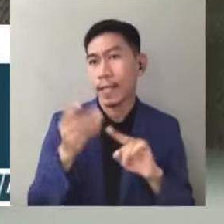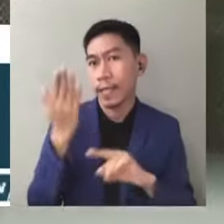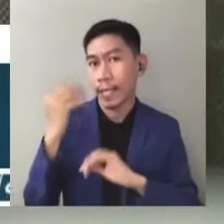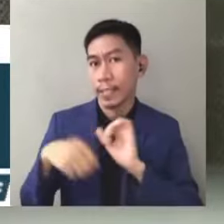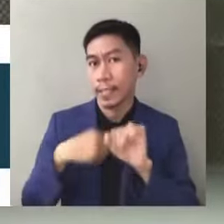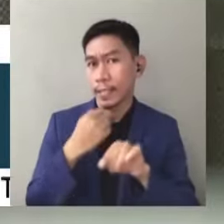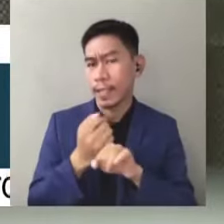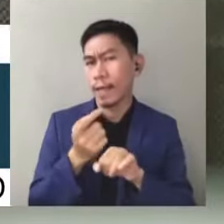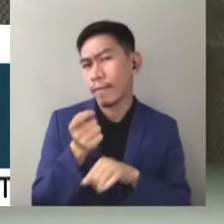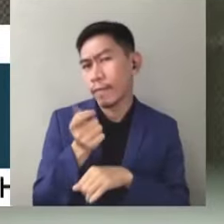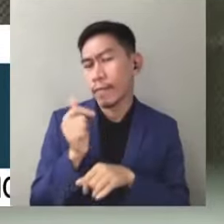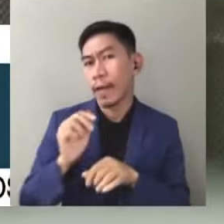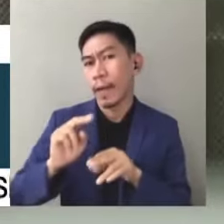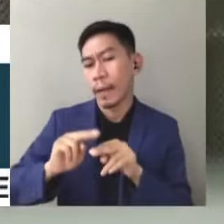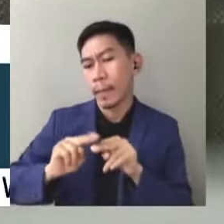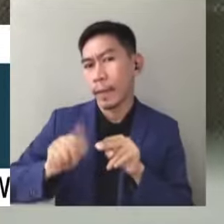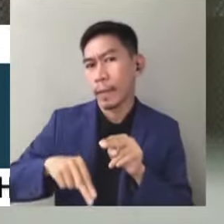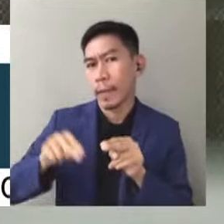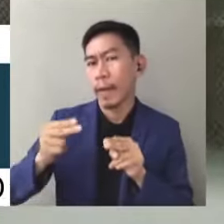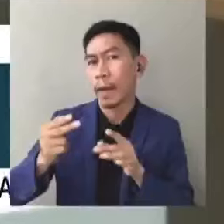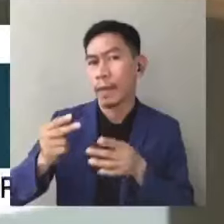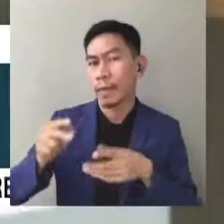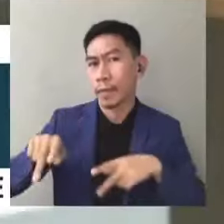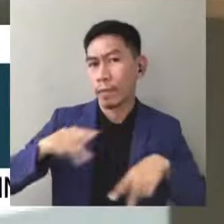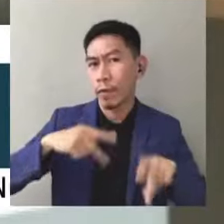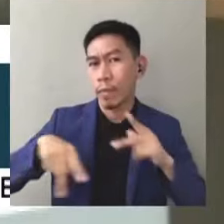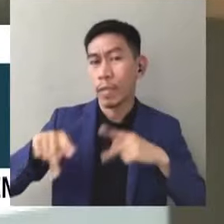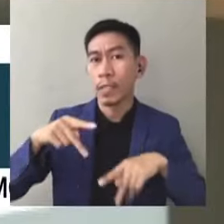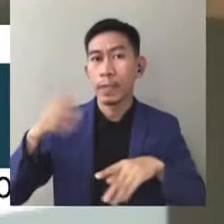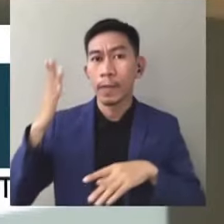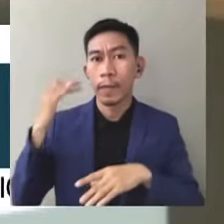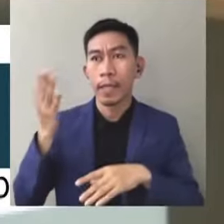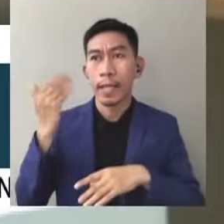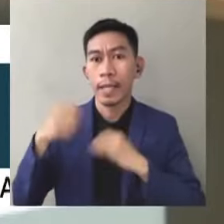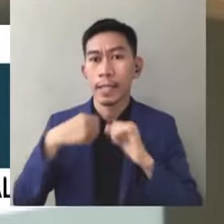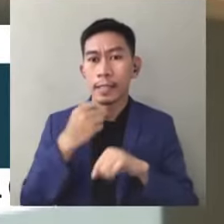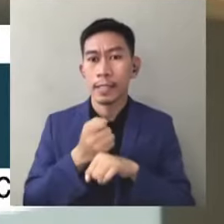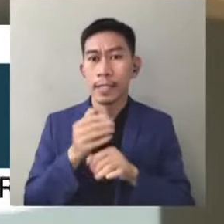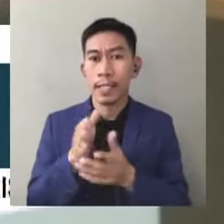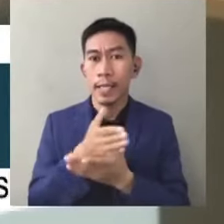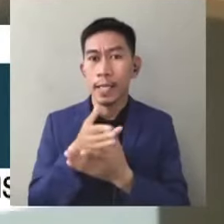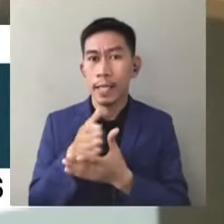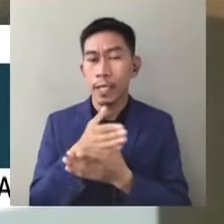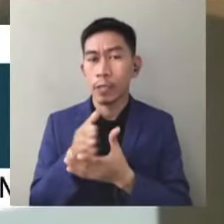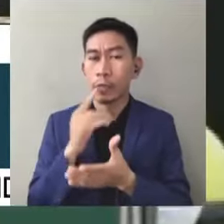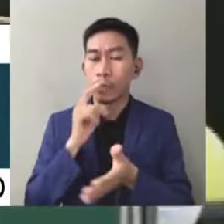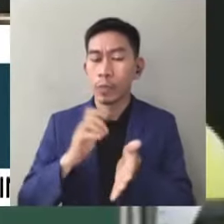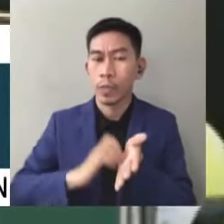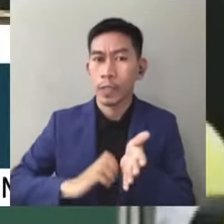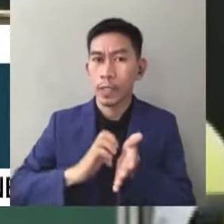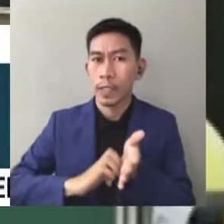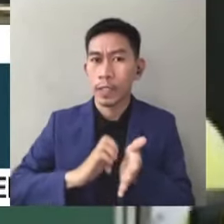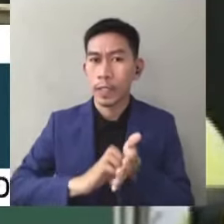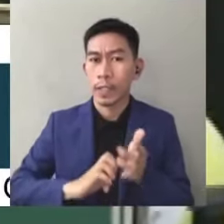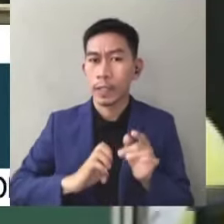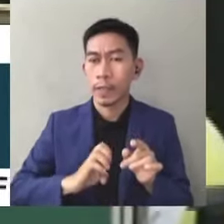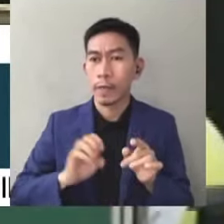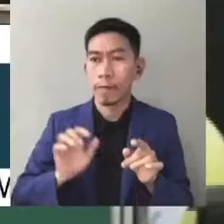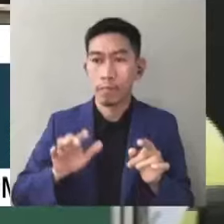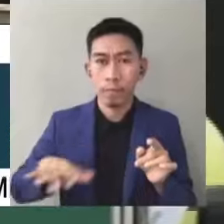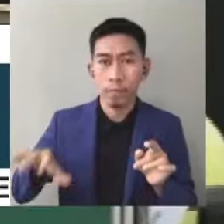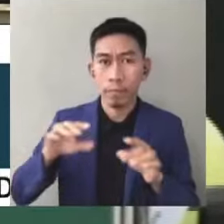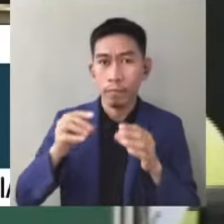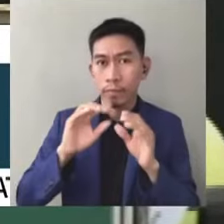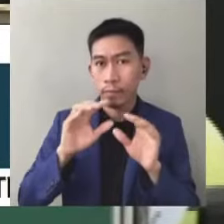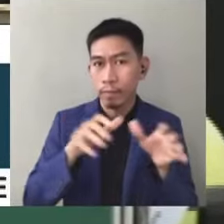ating performance. Kasi nung nakaraang taon, on the average, ang nakikita nating reduction na nai-implement nila, pumapalo